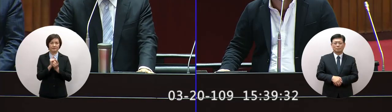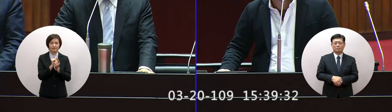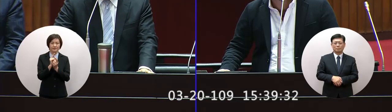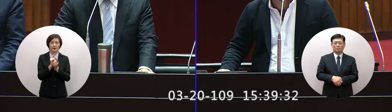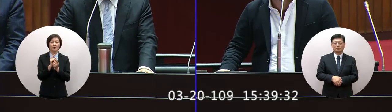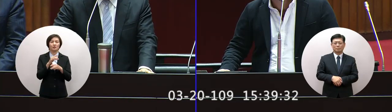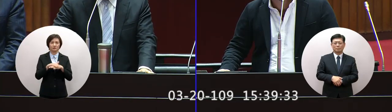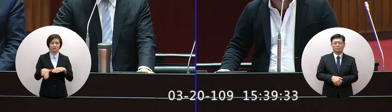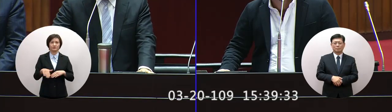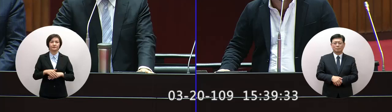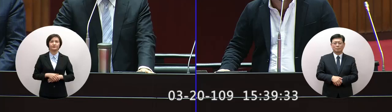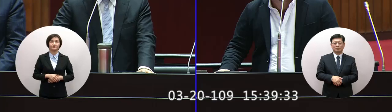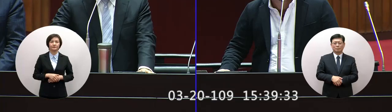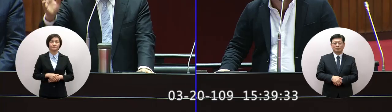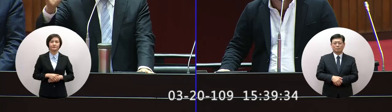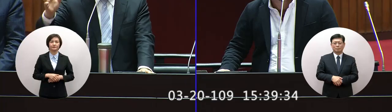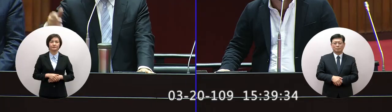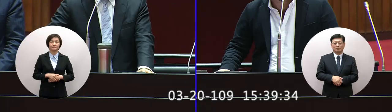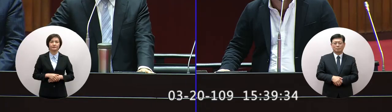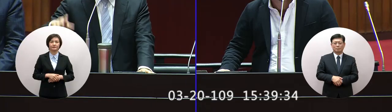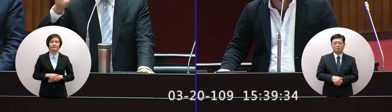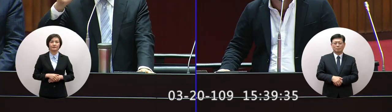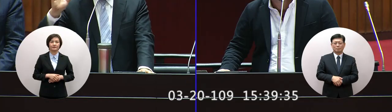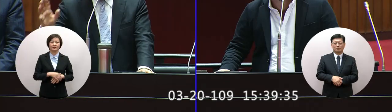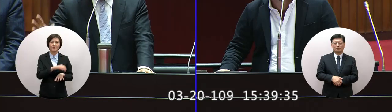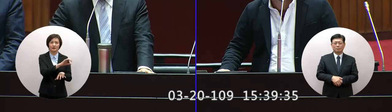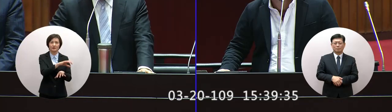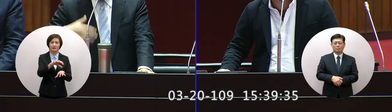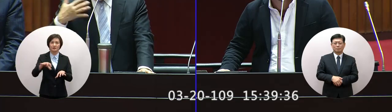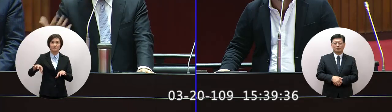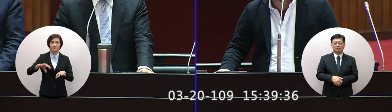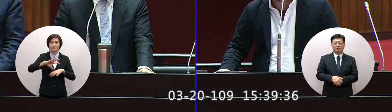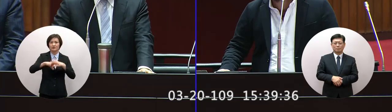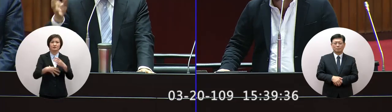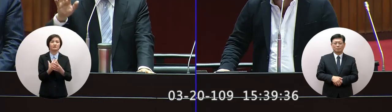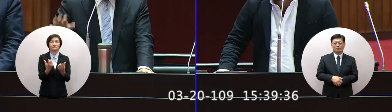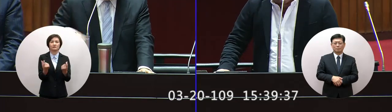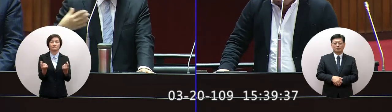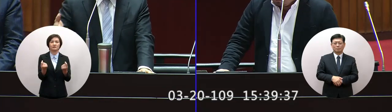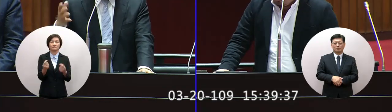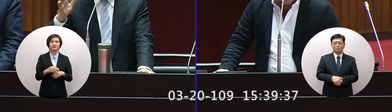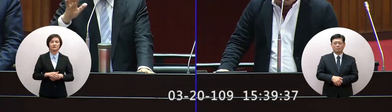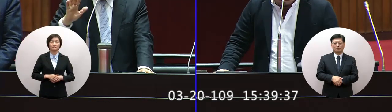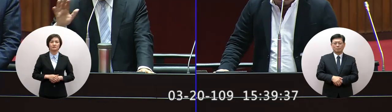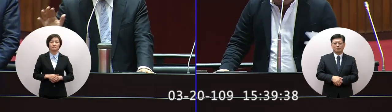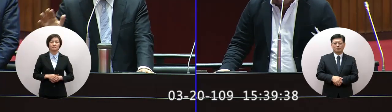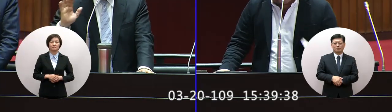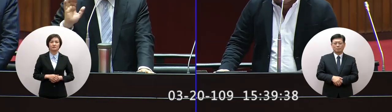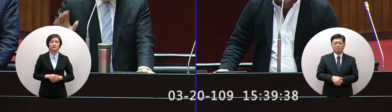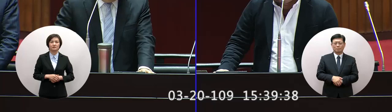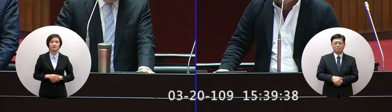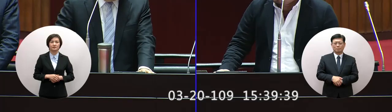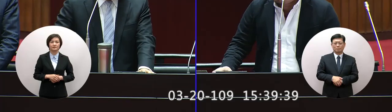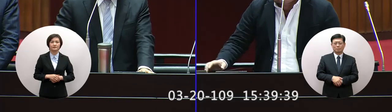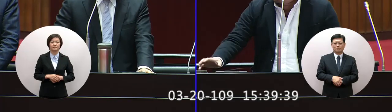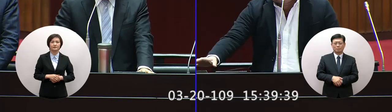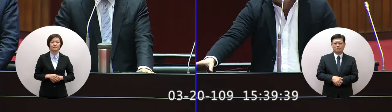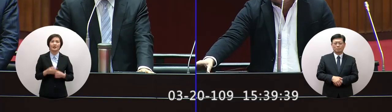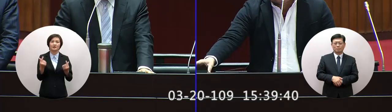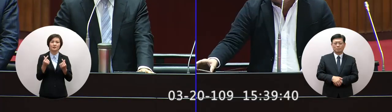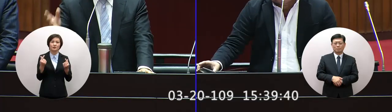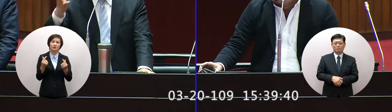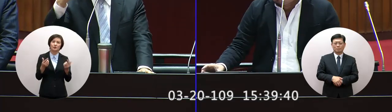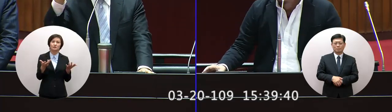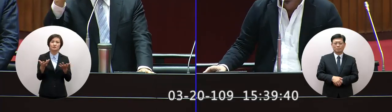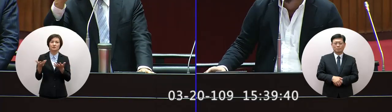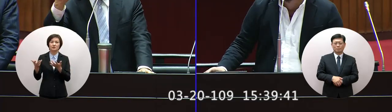那其实今天任何一个地方，不要讲这大气，就任何一个地方，任何一个事